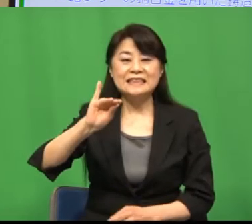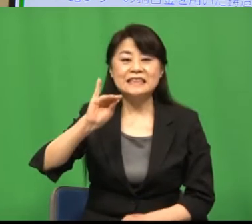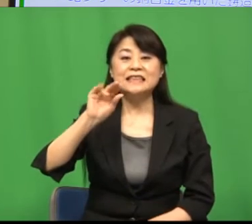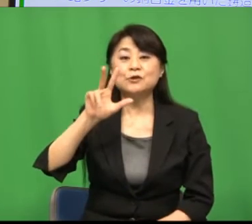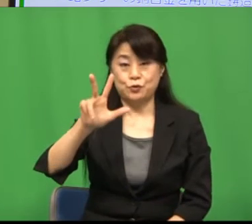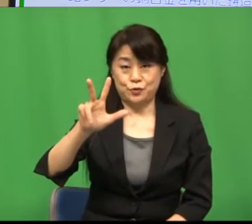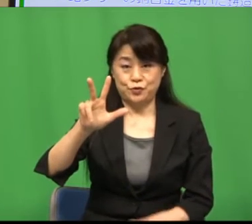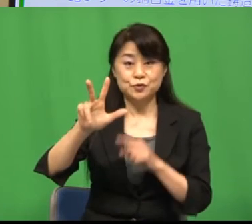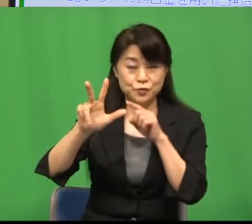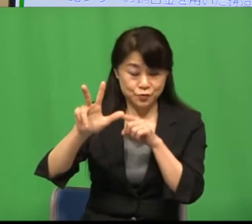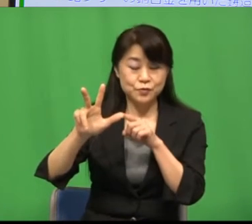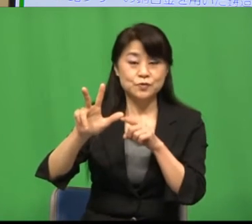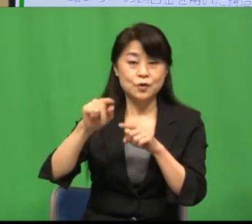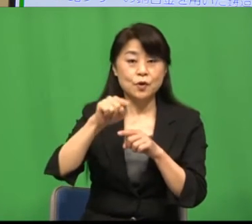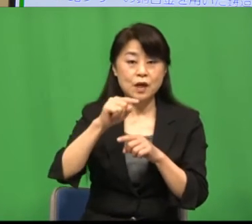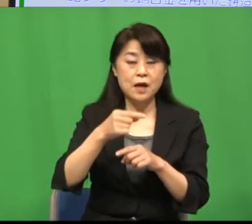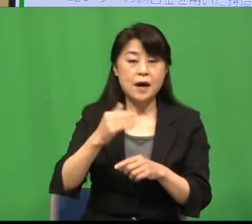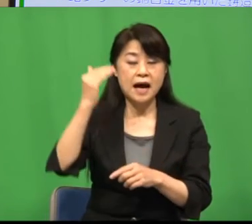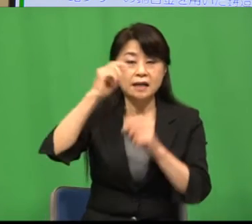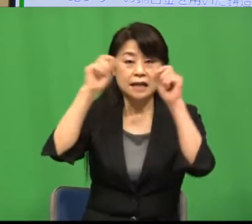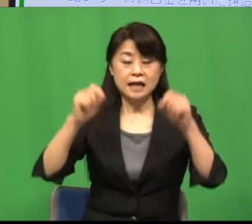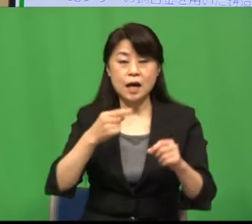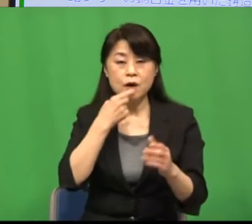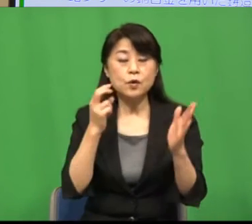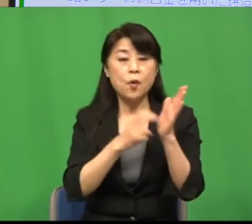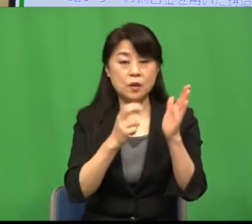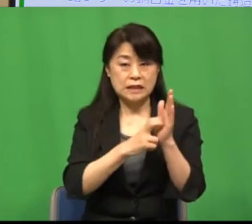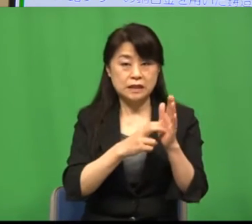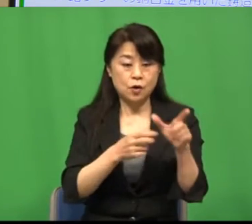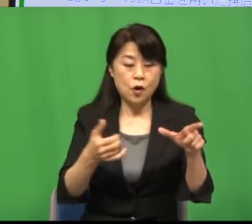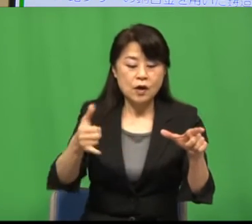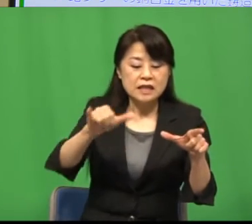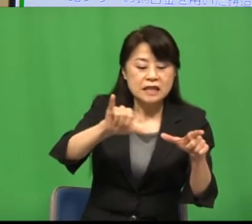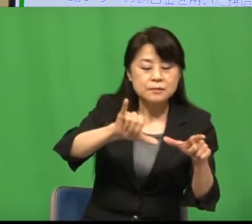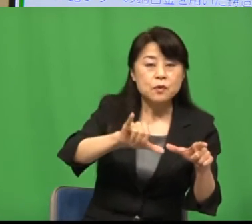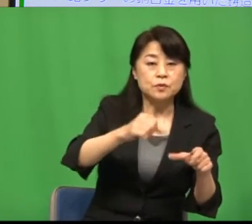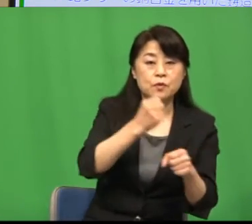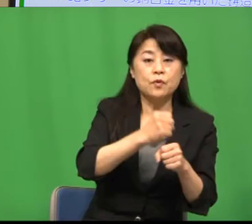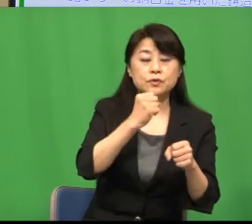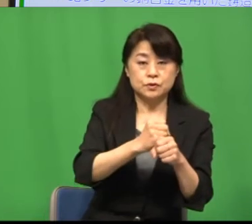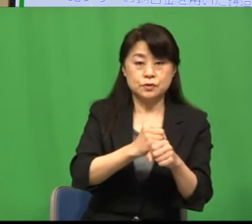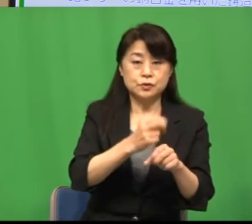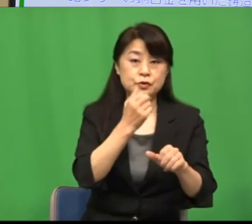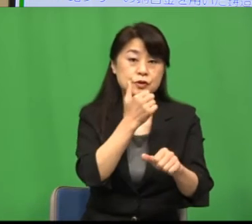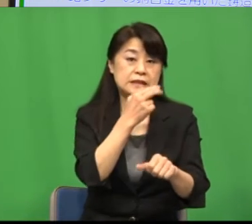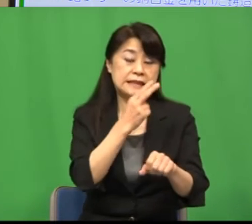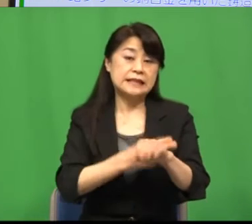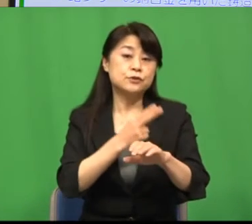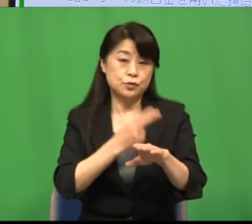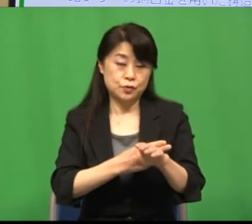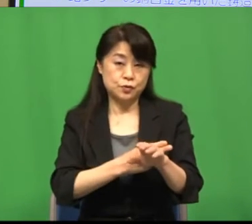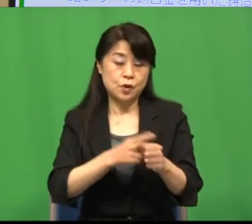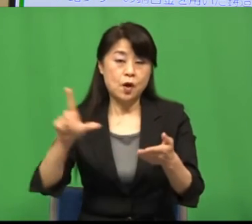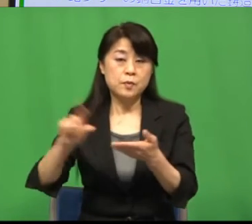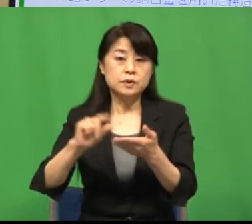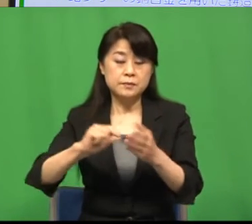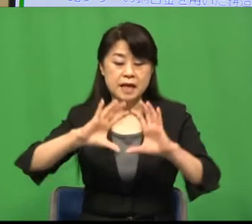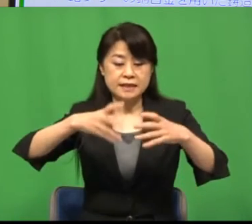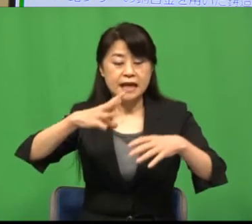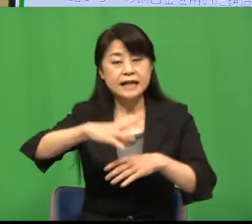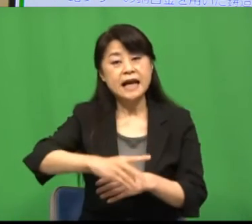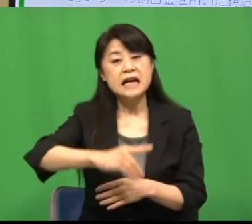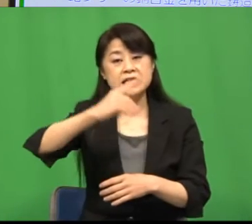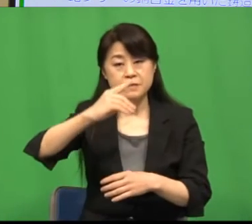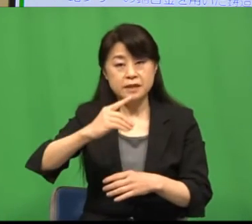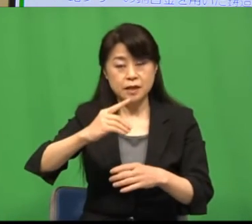これは高岡銅器の鋳物を作る技術により世界で初めて鋳造によるウイスキー用の大型蒸留機